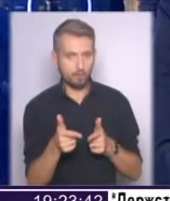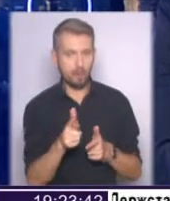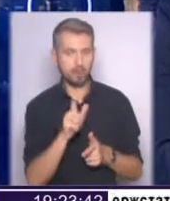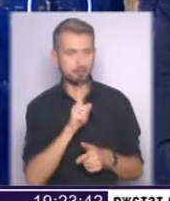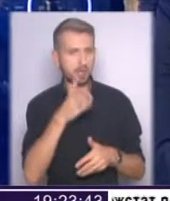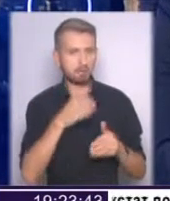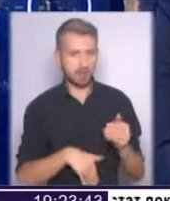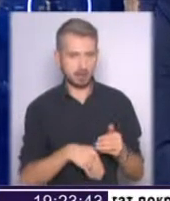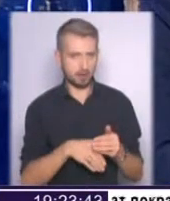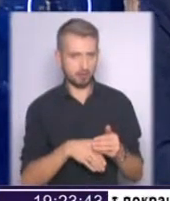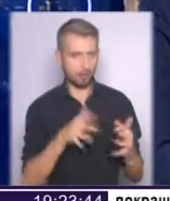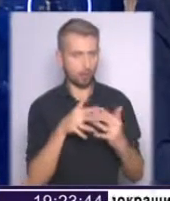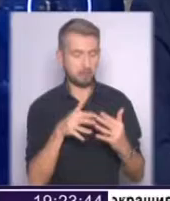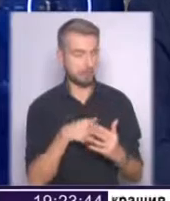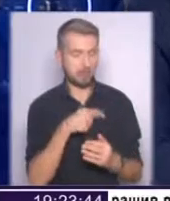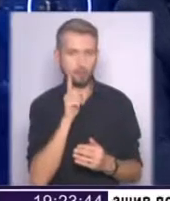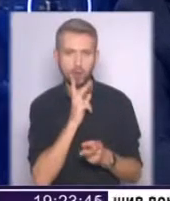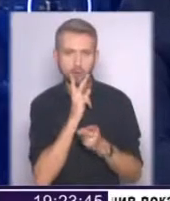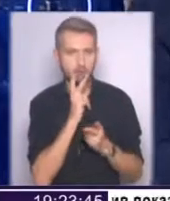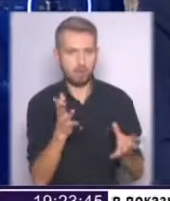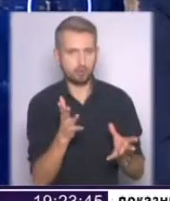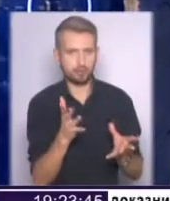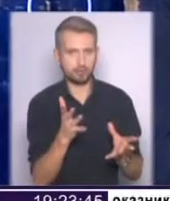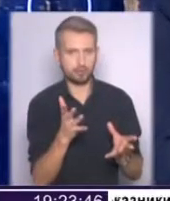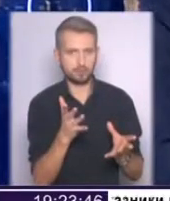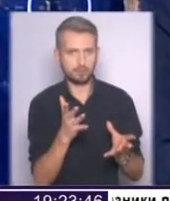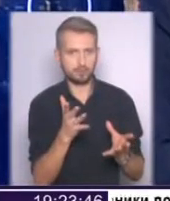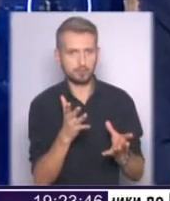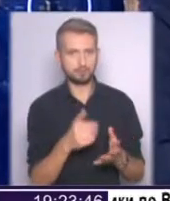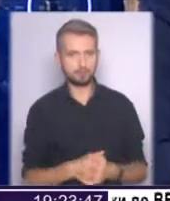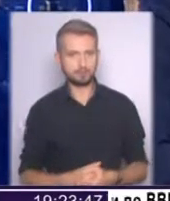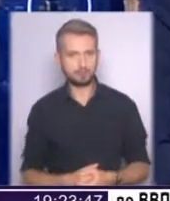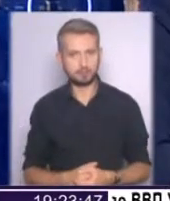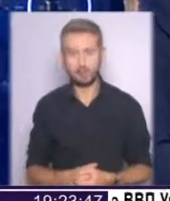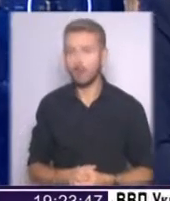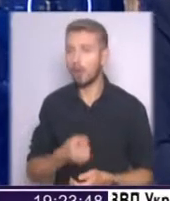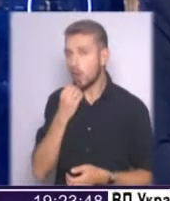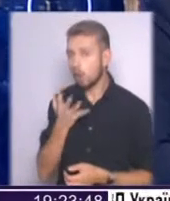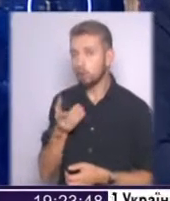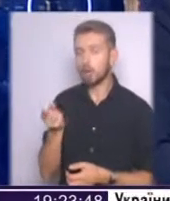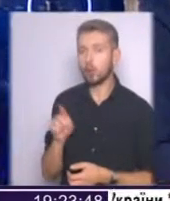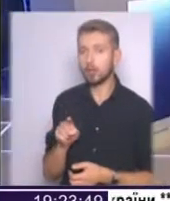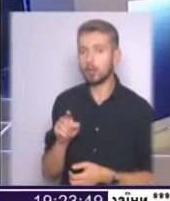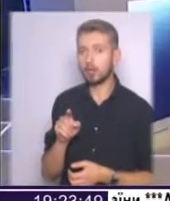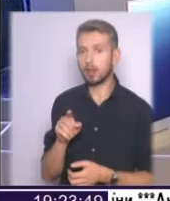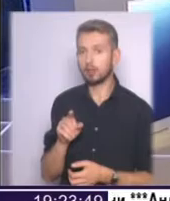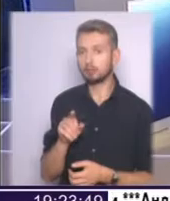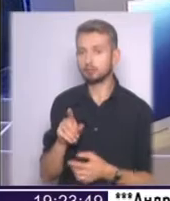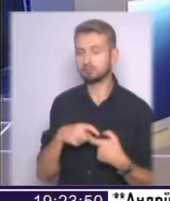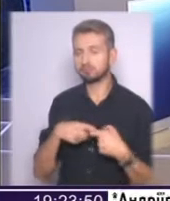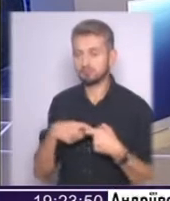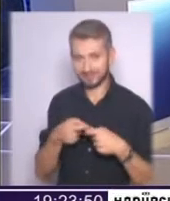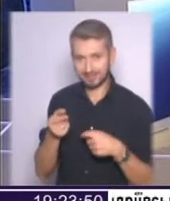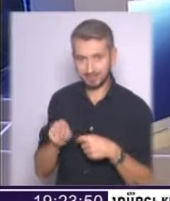ескалації, я не бачу поки що, і не ладен був би такого прогнозувати. Добре, але тоді в розрізі із